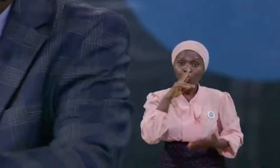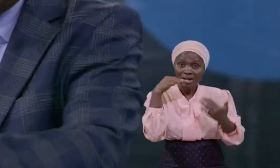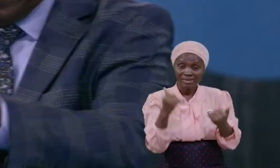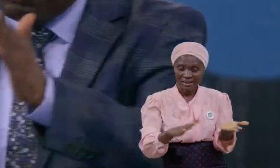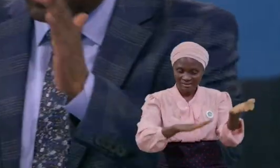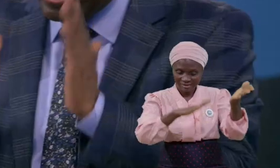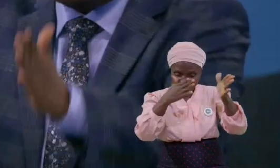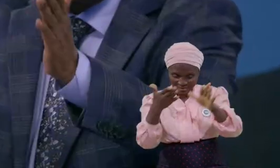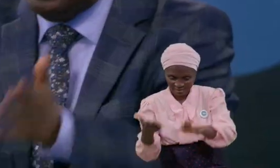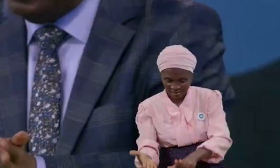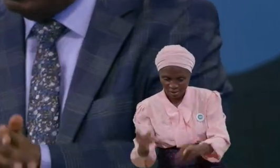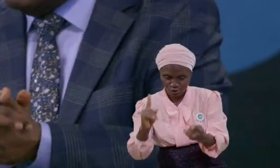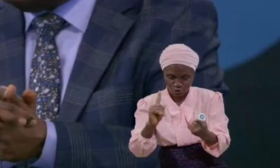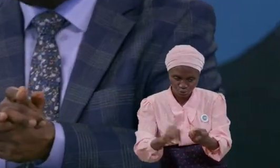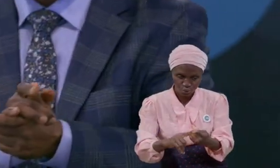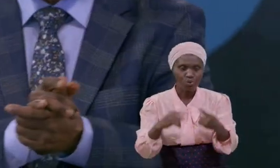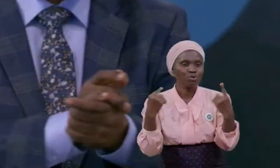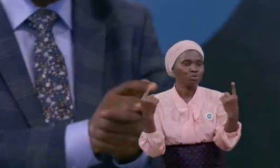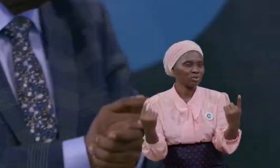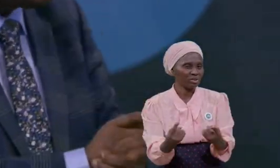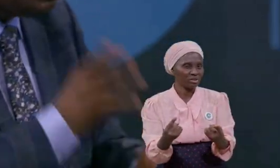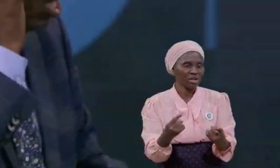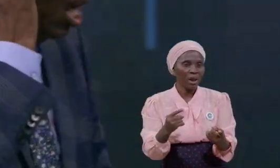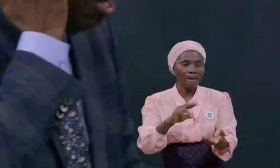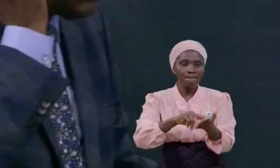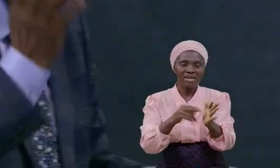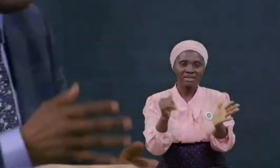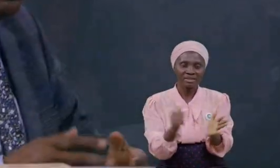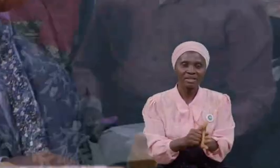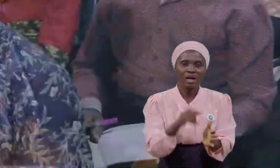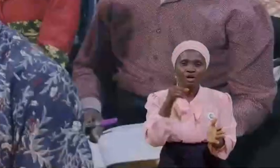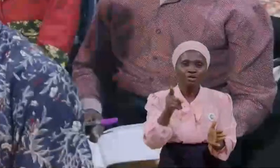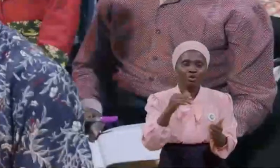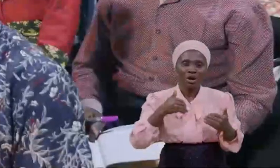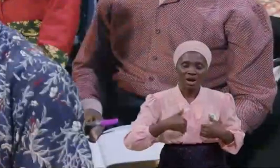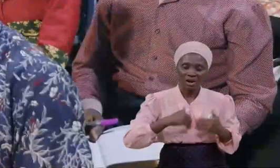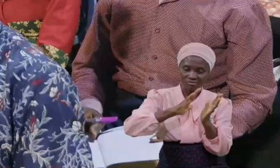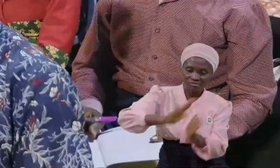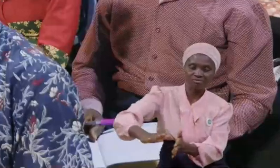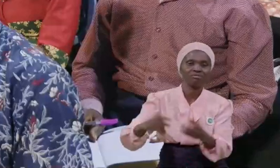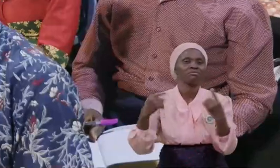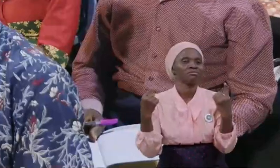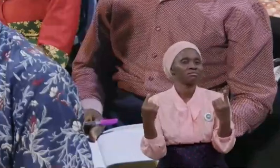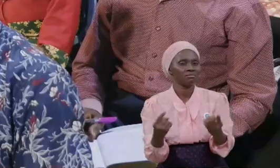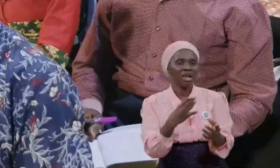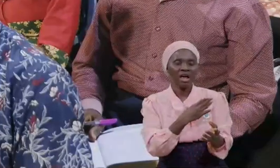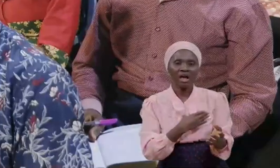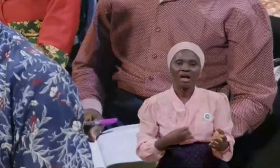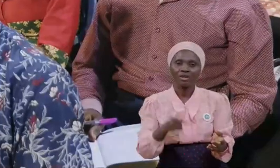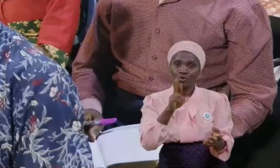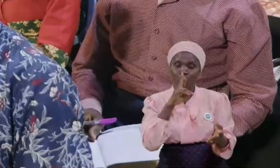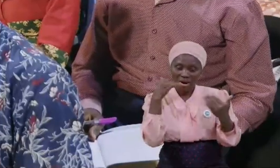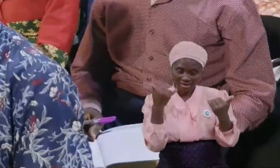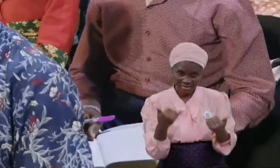moi. Tu es dirigé par l'Esprit de Dieu. Maintenant, tu t'es